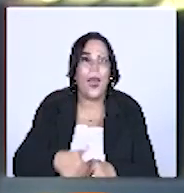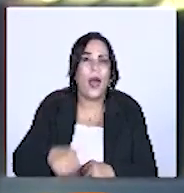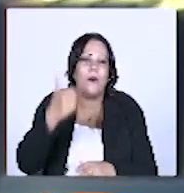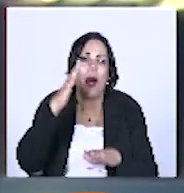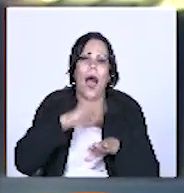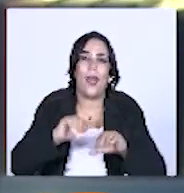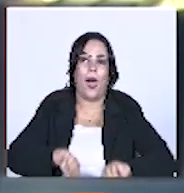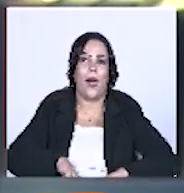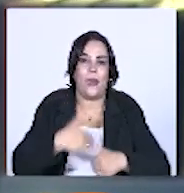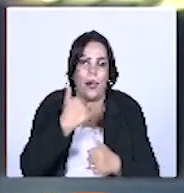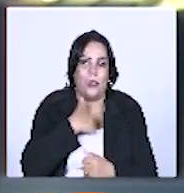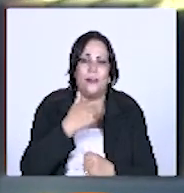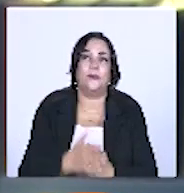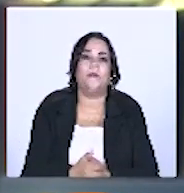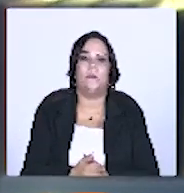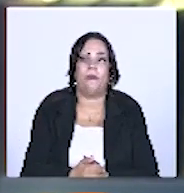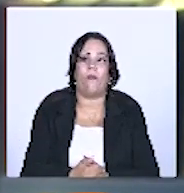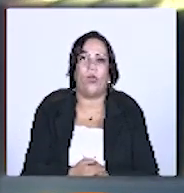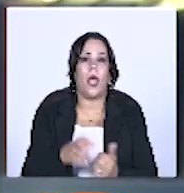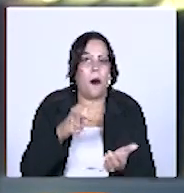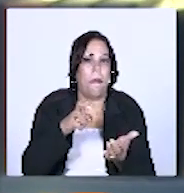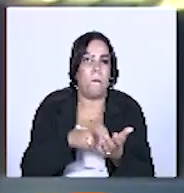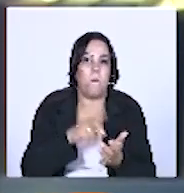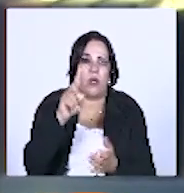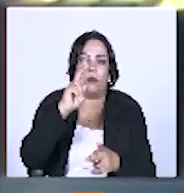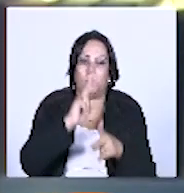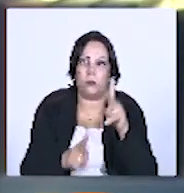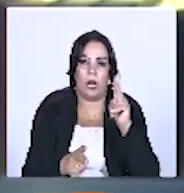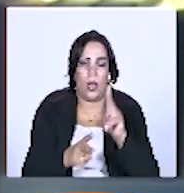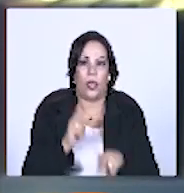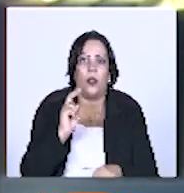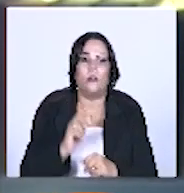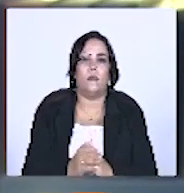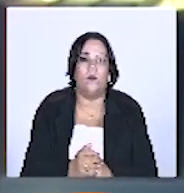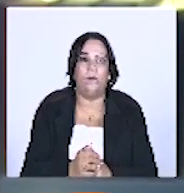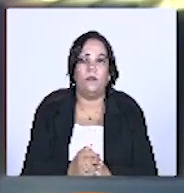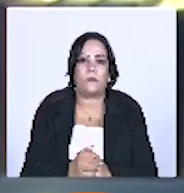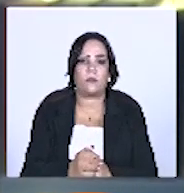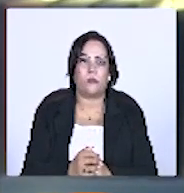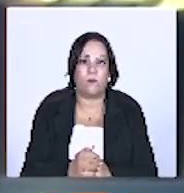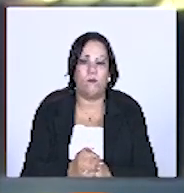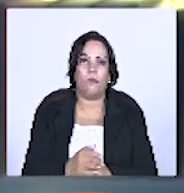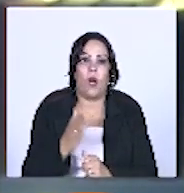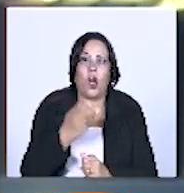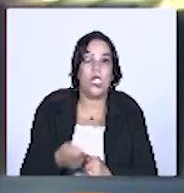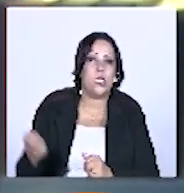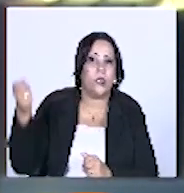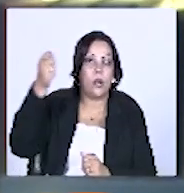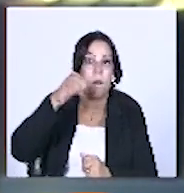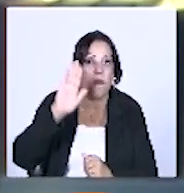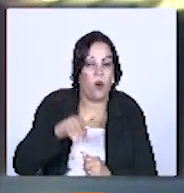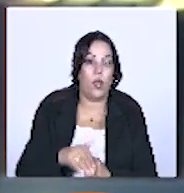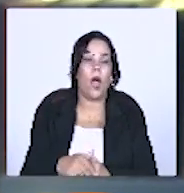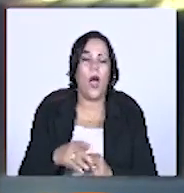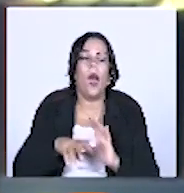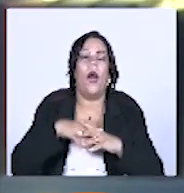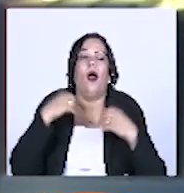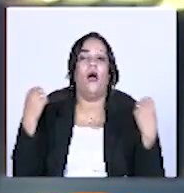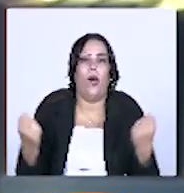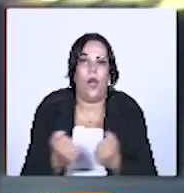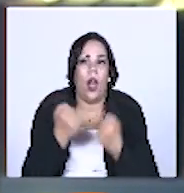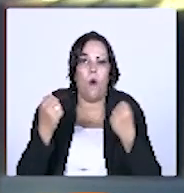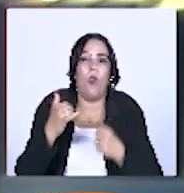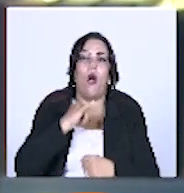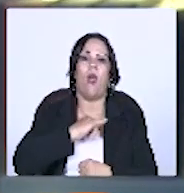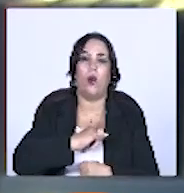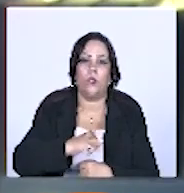حياتك ما تخافش من اشياء مبالغ فيها حاول دايما ان